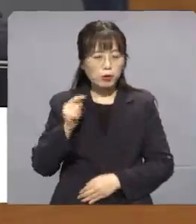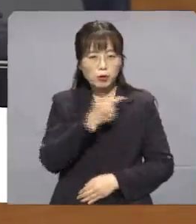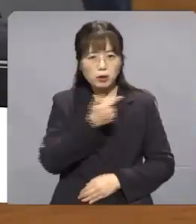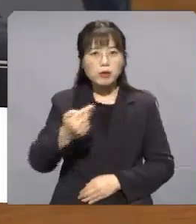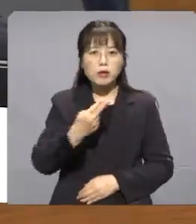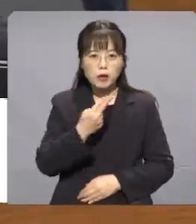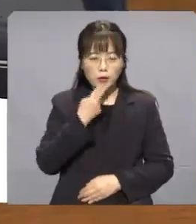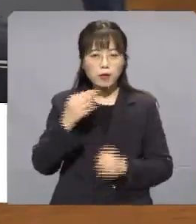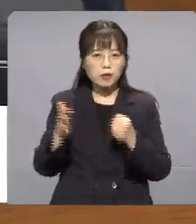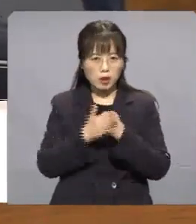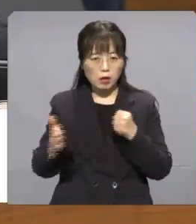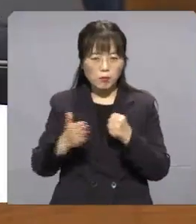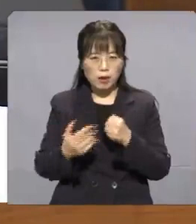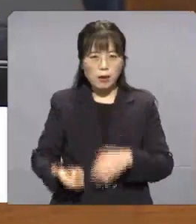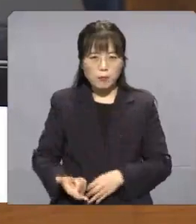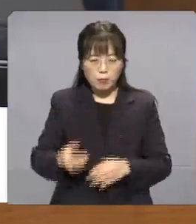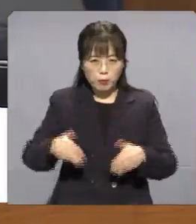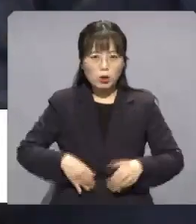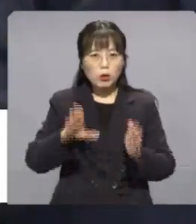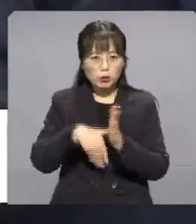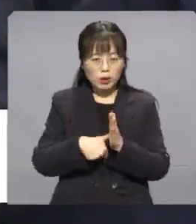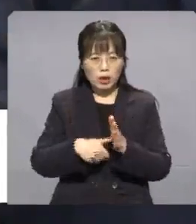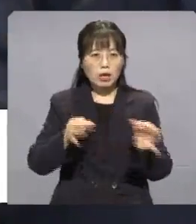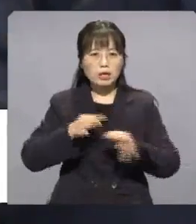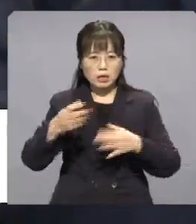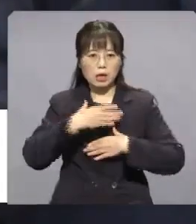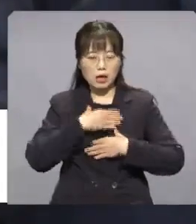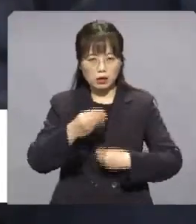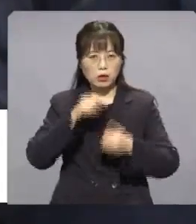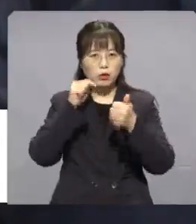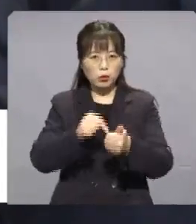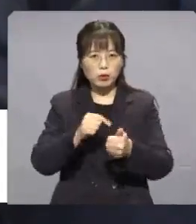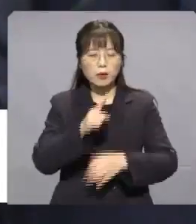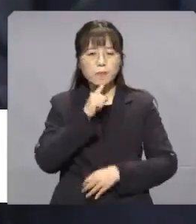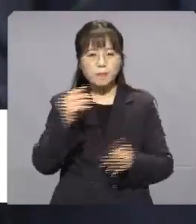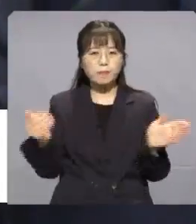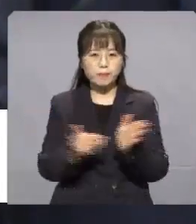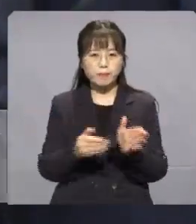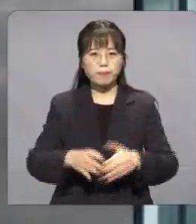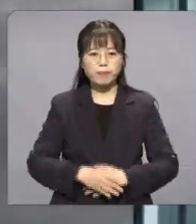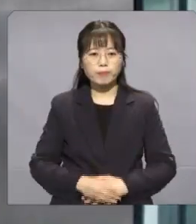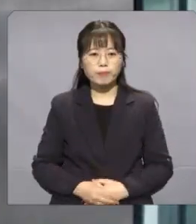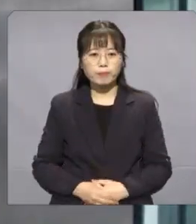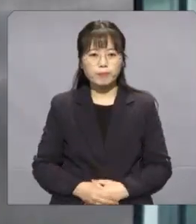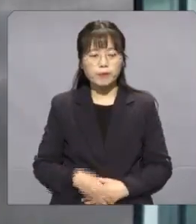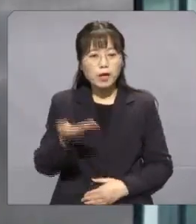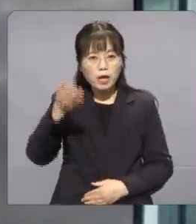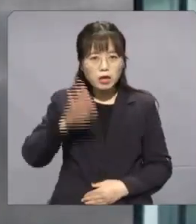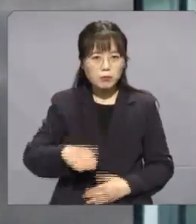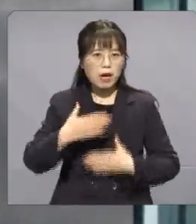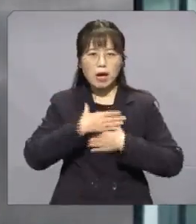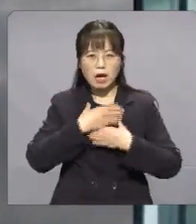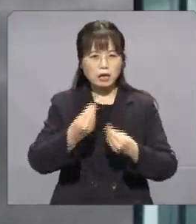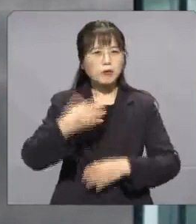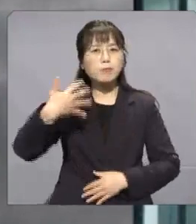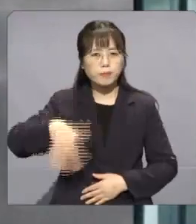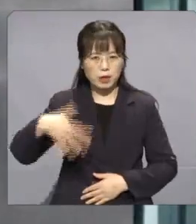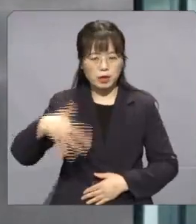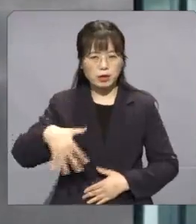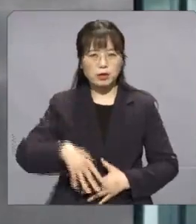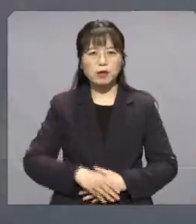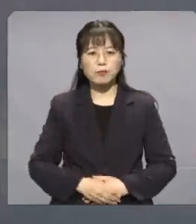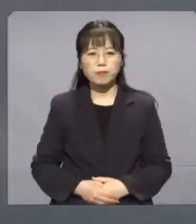않다며 필요시 신속한 시장 안정조치를 시행하겠다고 언급했습니다 하지만 안심하기에는 아직